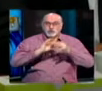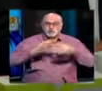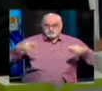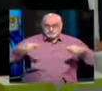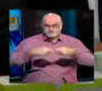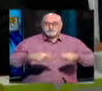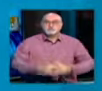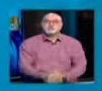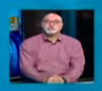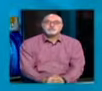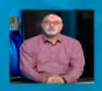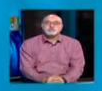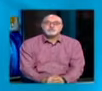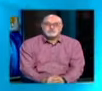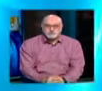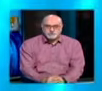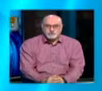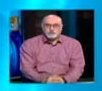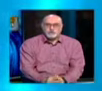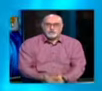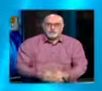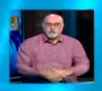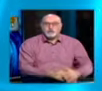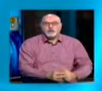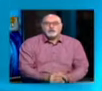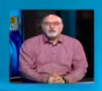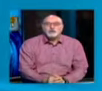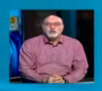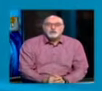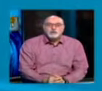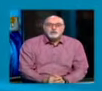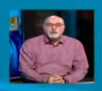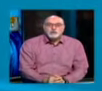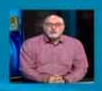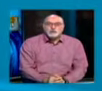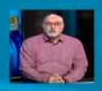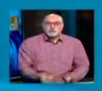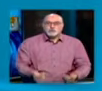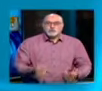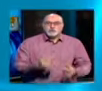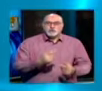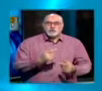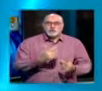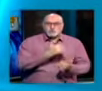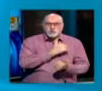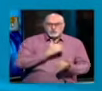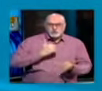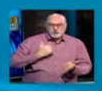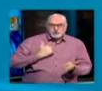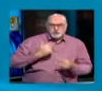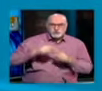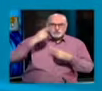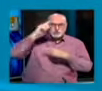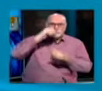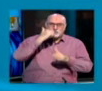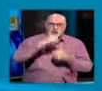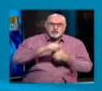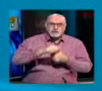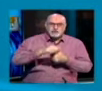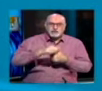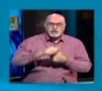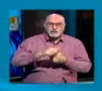بين البلدين. في موضوع آخر، ووسط تدابير صحية مشددة لمكافحة داء الحمى